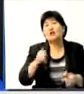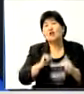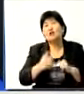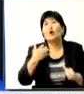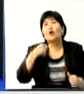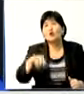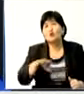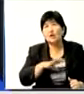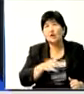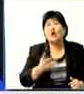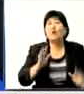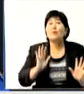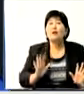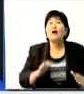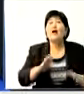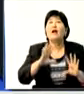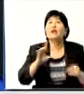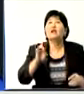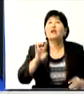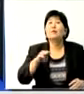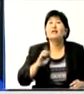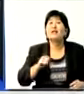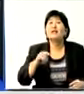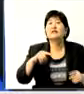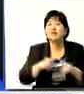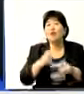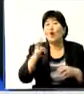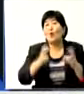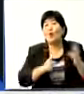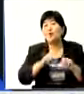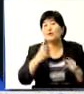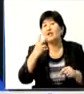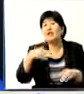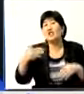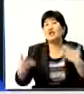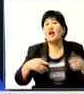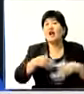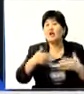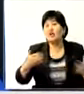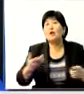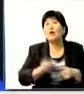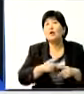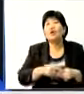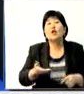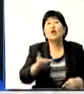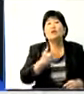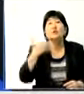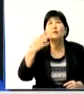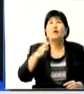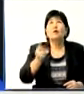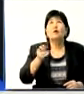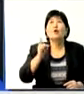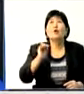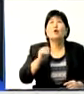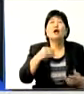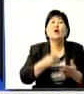жатыр. Бірақ алайда робототехника мен осы өнеркәсіп екеуі екі жаққа әрекет беріп жатыр. Енді біздің негізгі мақсатымыз Robo for Business